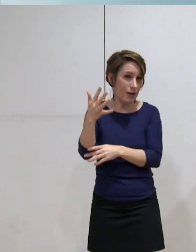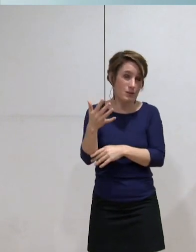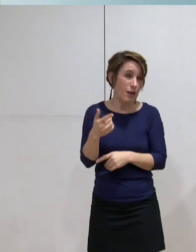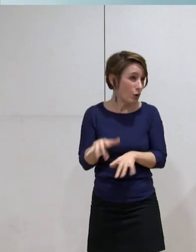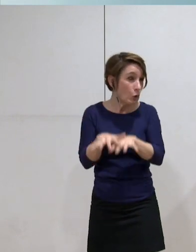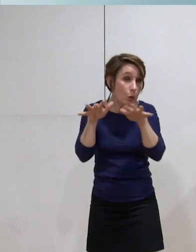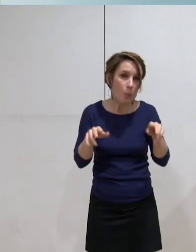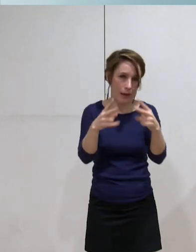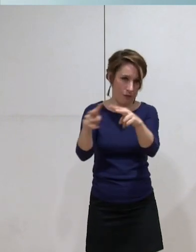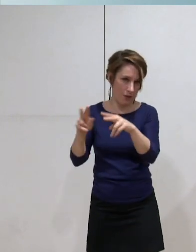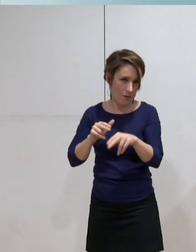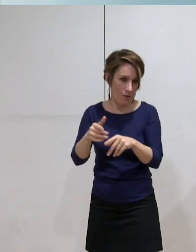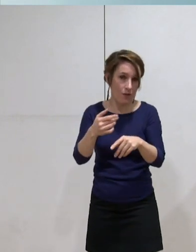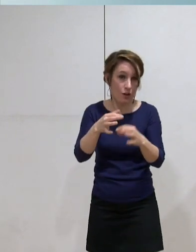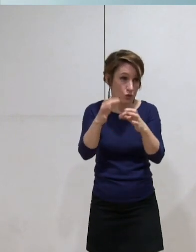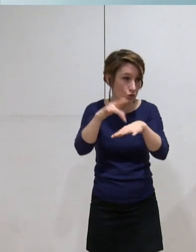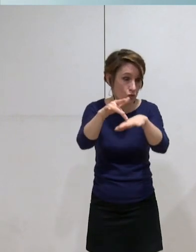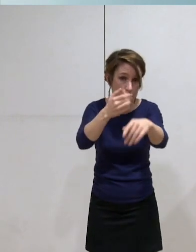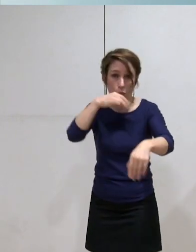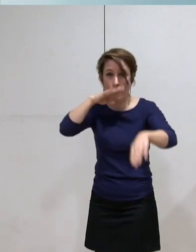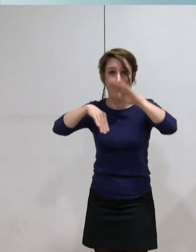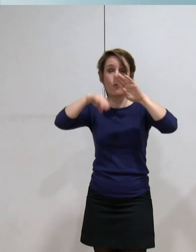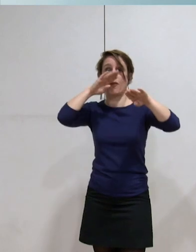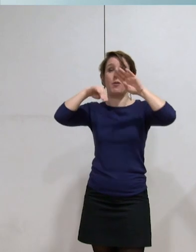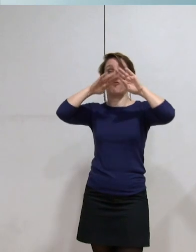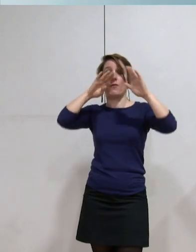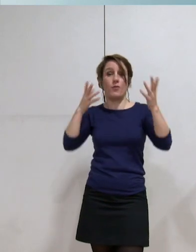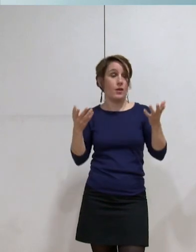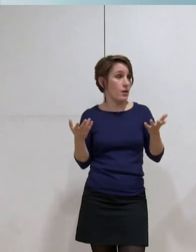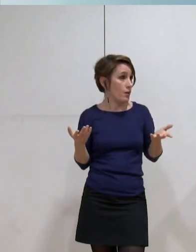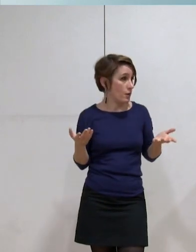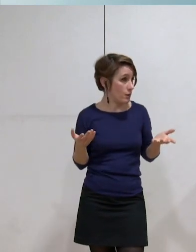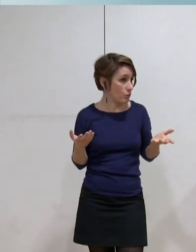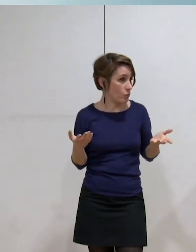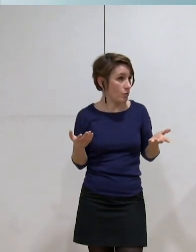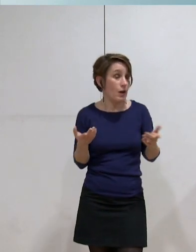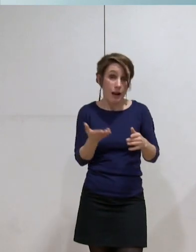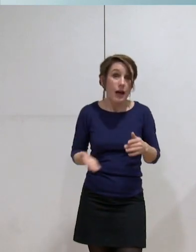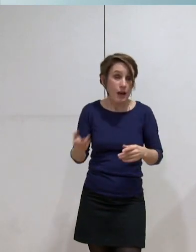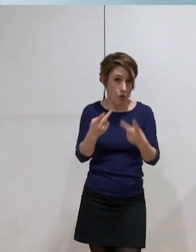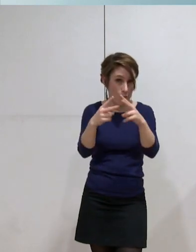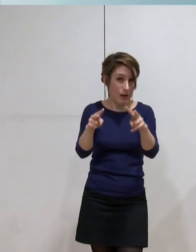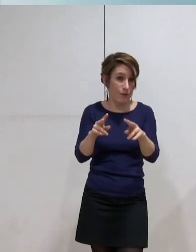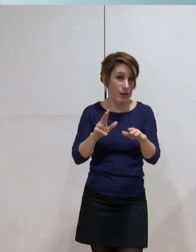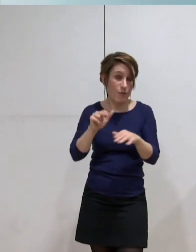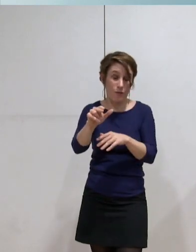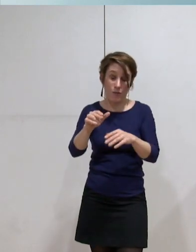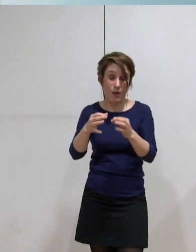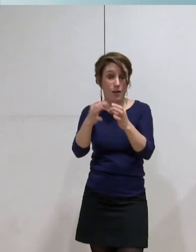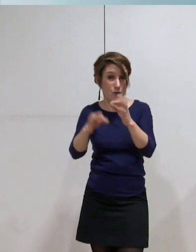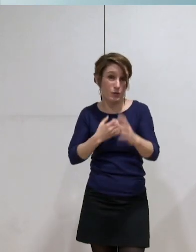villes celles qui peut-être ne feront pas des choix radicaux et celles qui seront frappé par la baisse des dotations qui